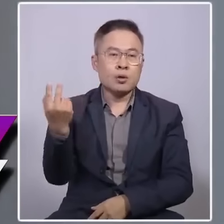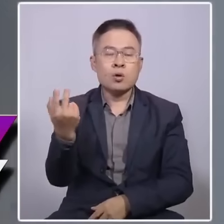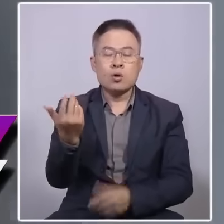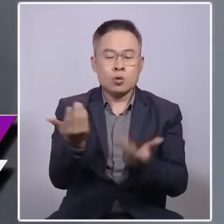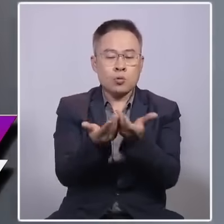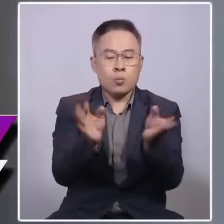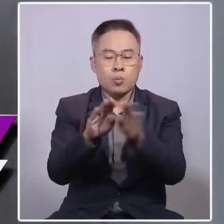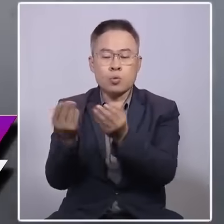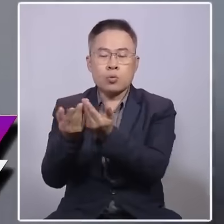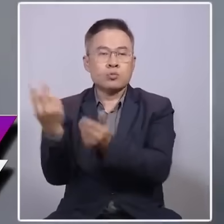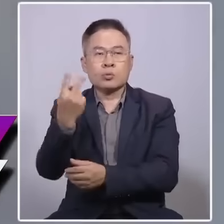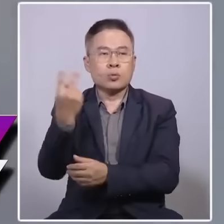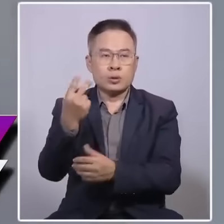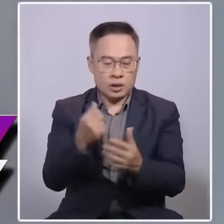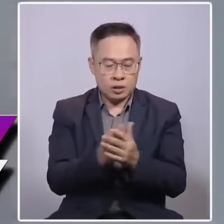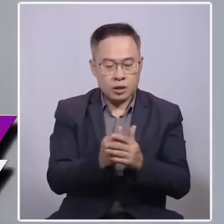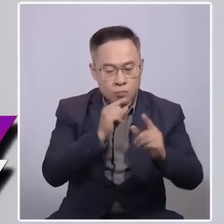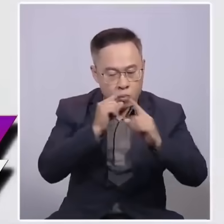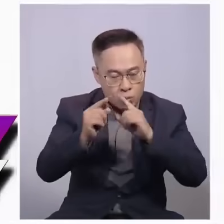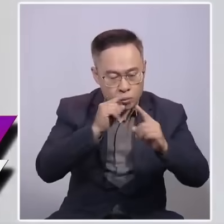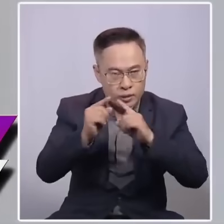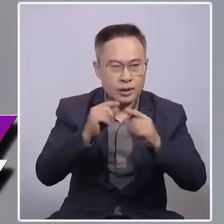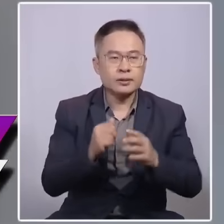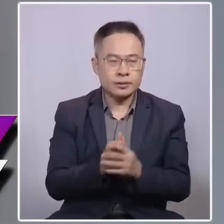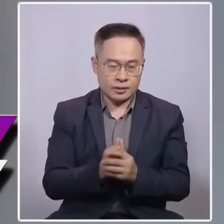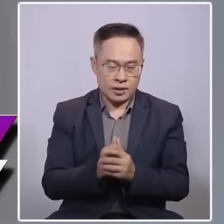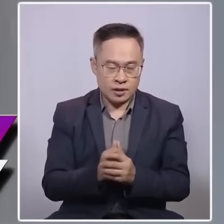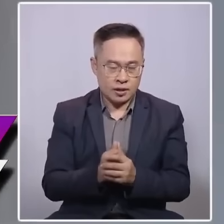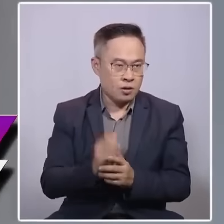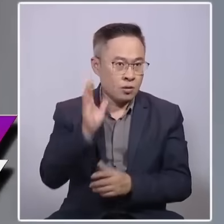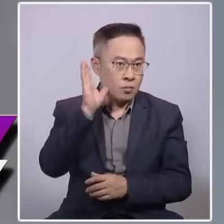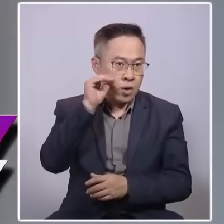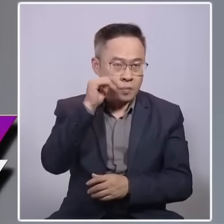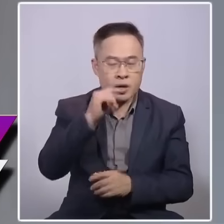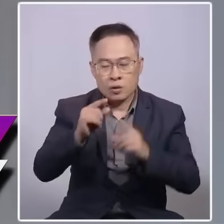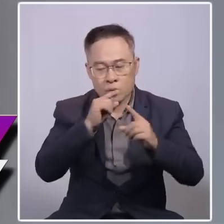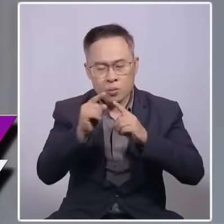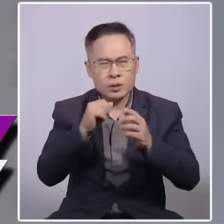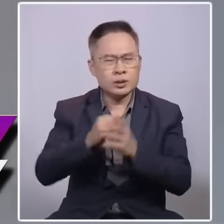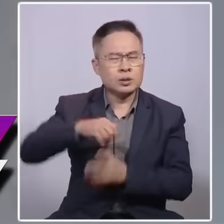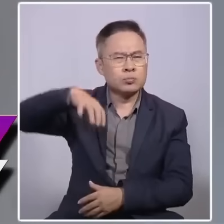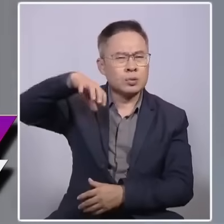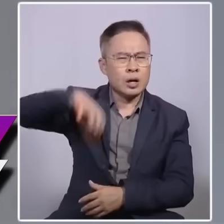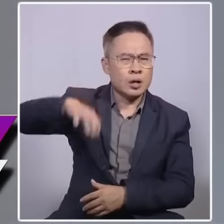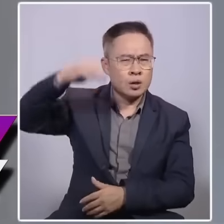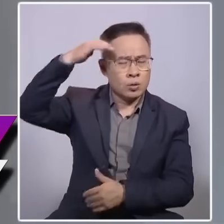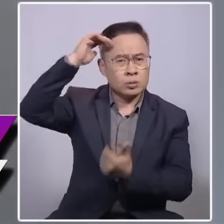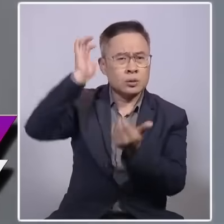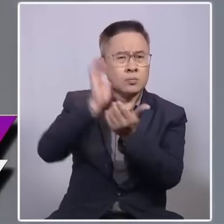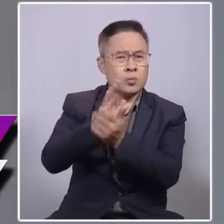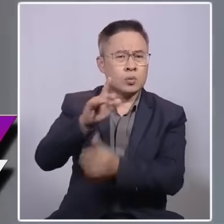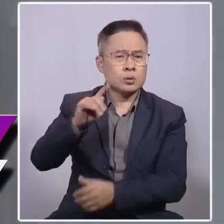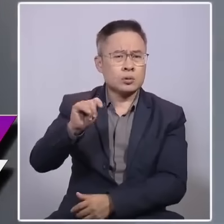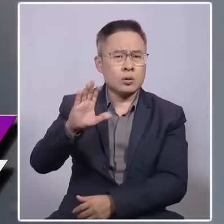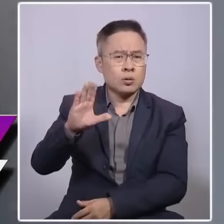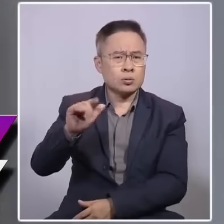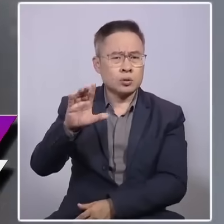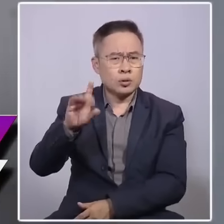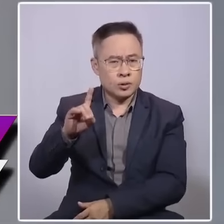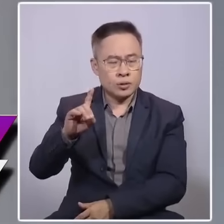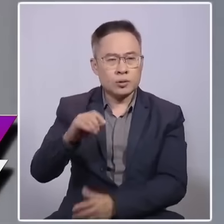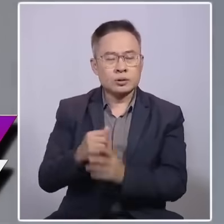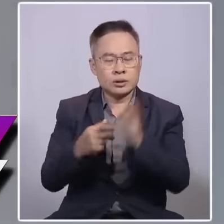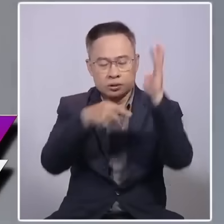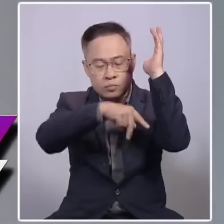มาหาก่อนที่จะเข้าไปพูดคุยกันที่ด้านหลังของตึกภายในค่ายตำรวจตระเวนชายแดนที่ 434พัทลุงด้วยสังเกตเห็น